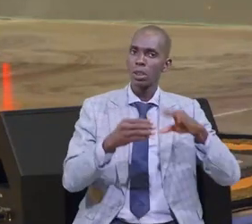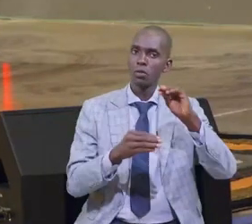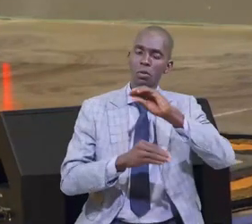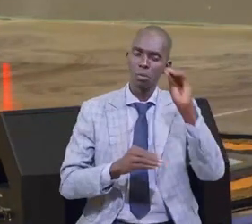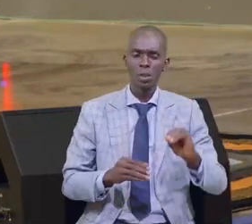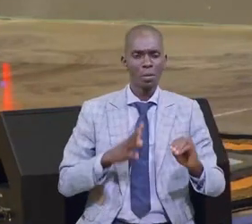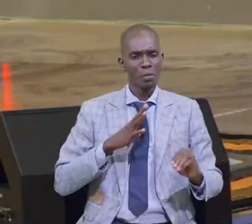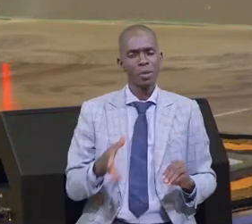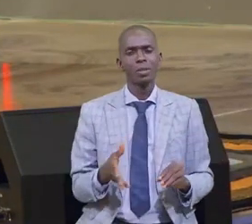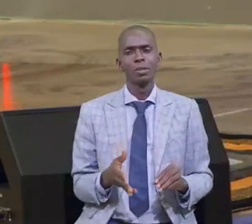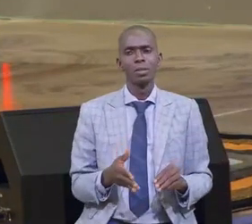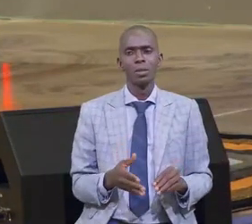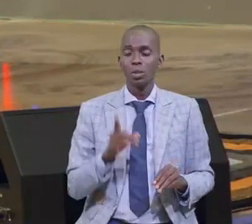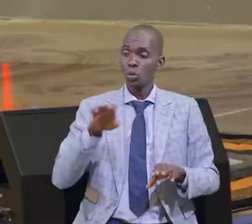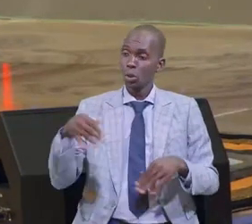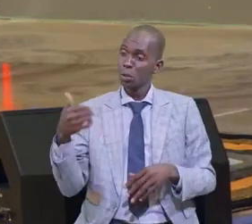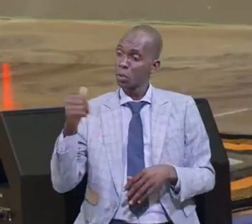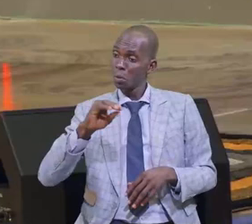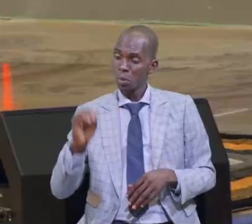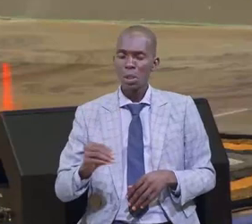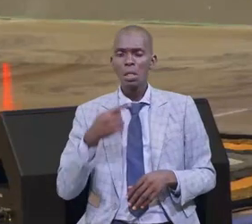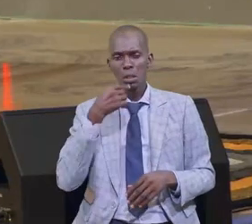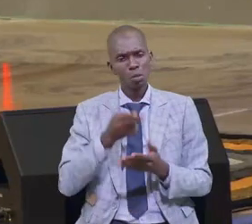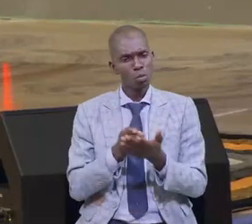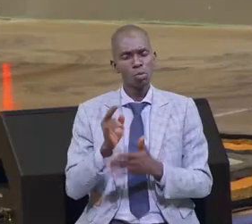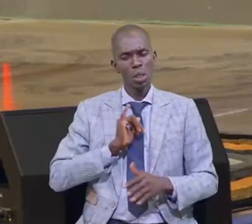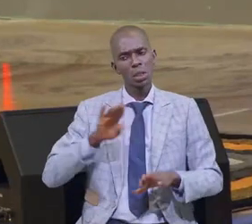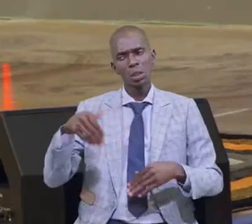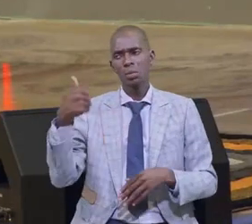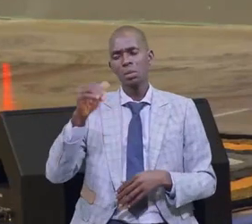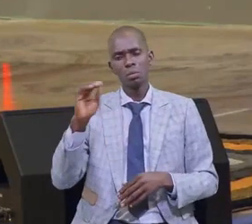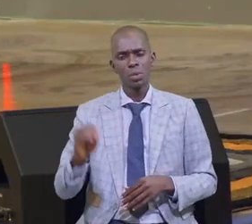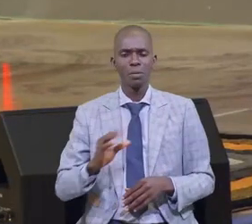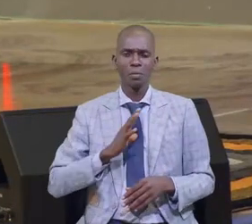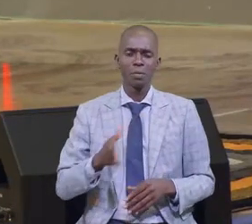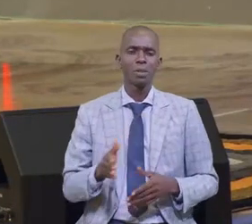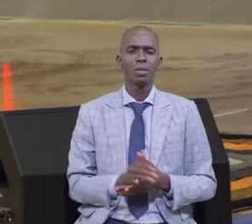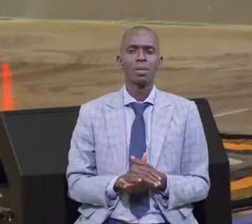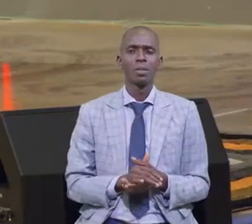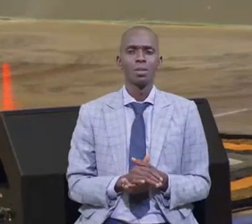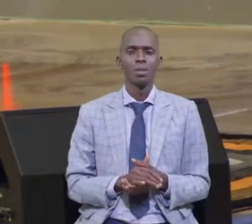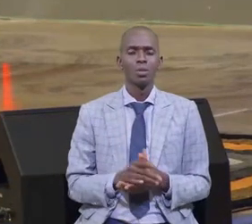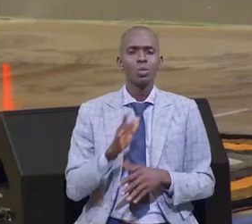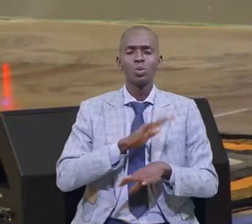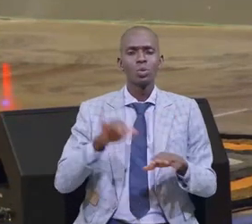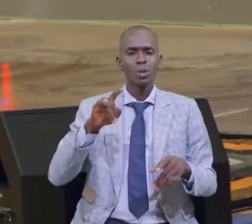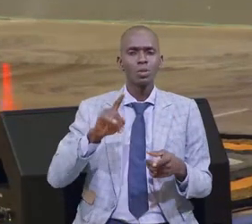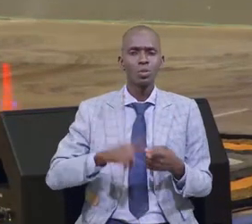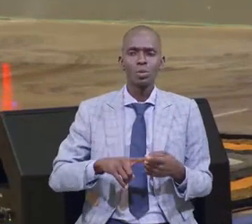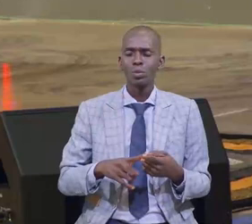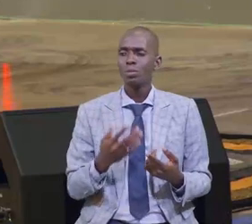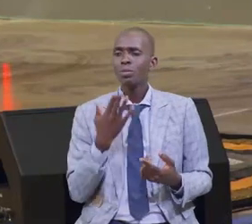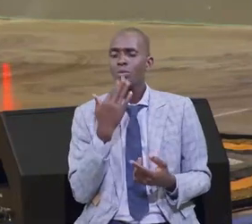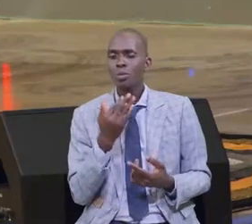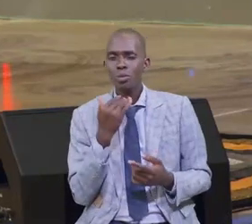Tu as donné 50%. Il faut dire, mais 50%. Tu as donné 10%, mais il faut dire que j'ai donné 10%. On ne doit